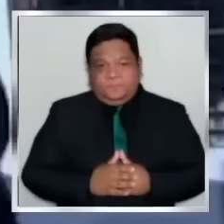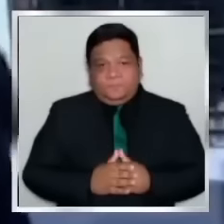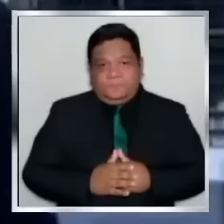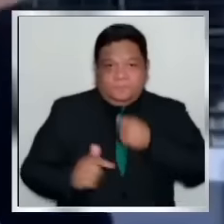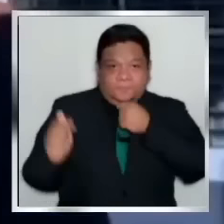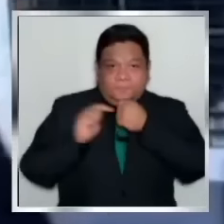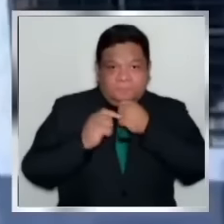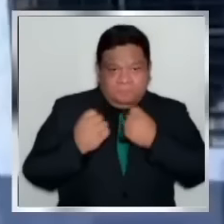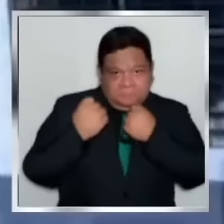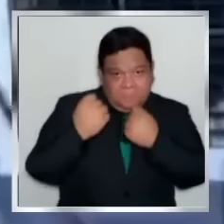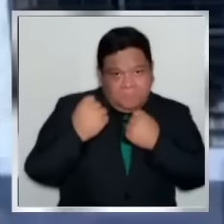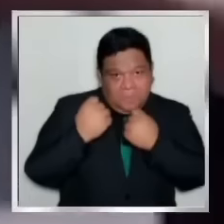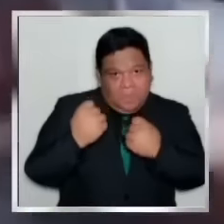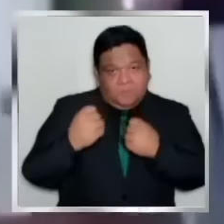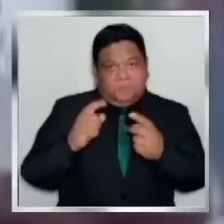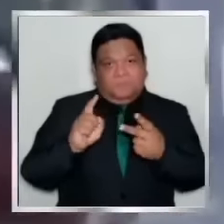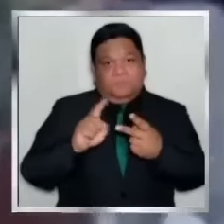Arnis,